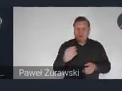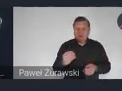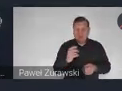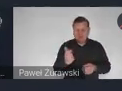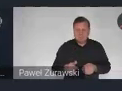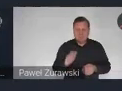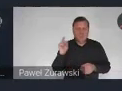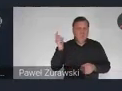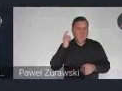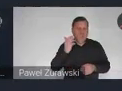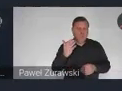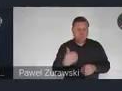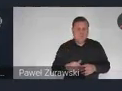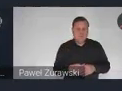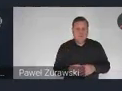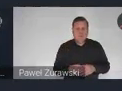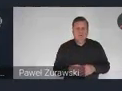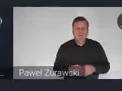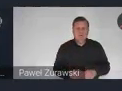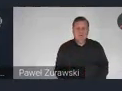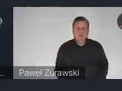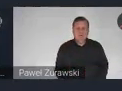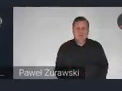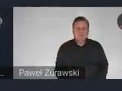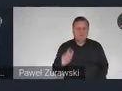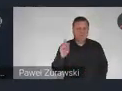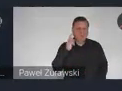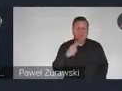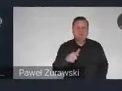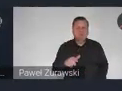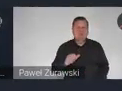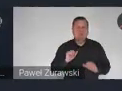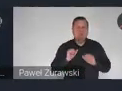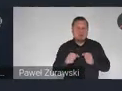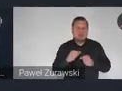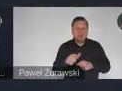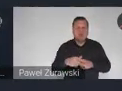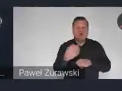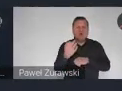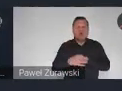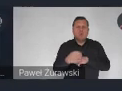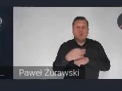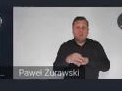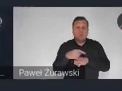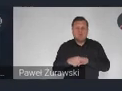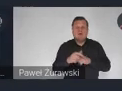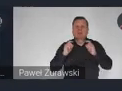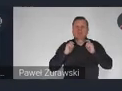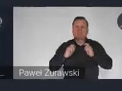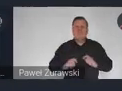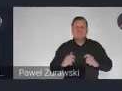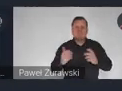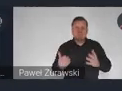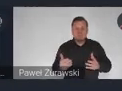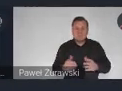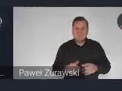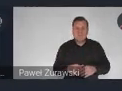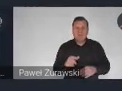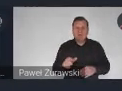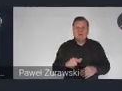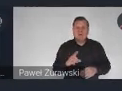taką główną zasadą działania uniwersytetów ludowych jest grunt widiańska